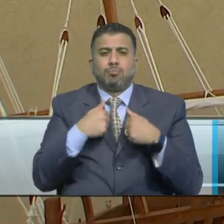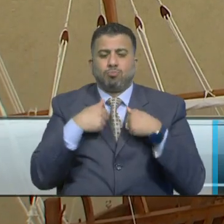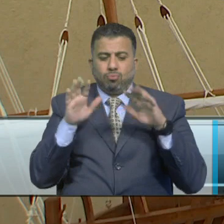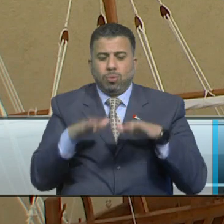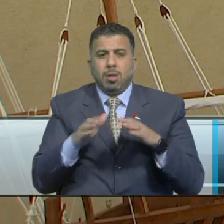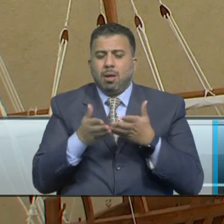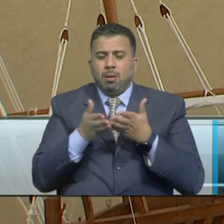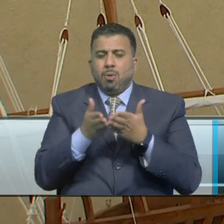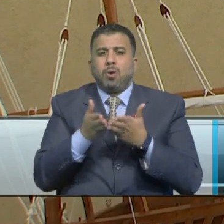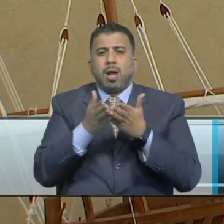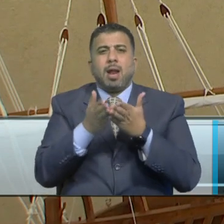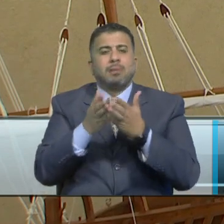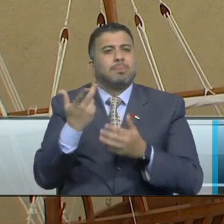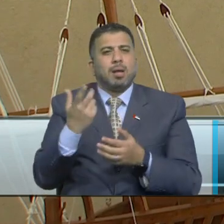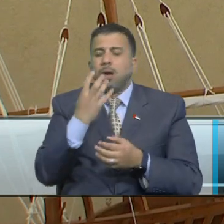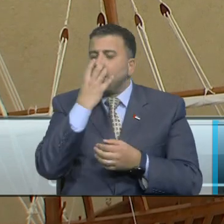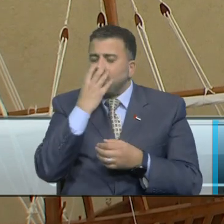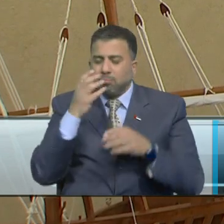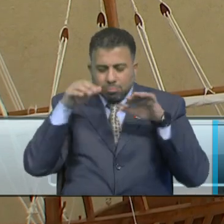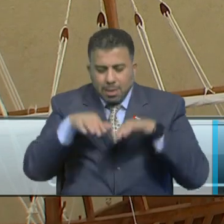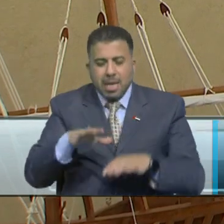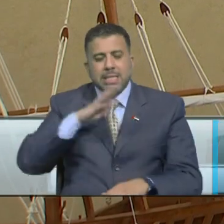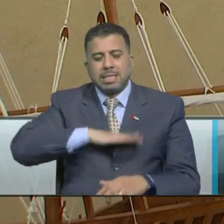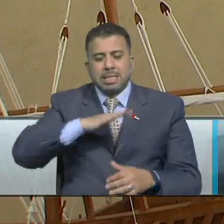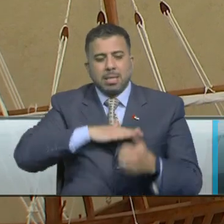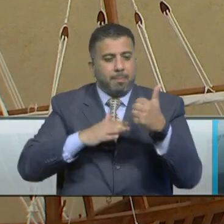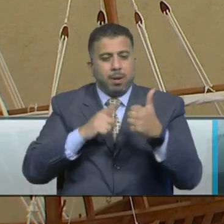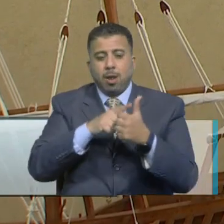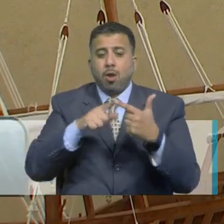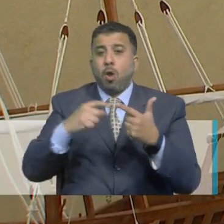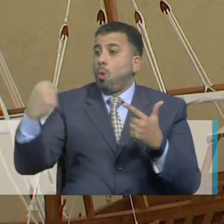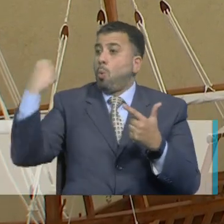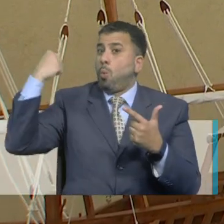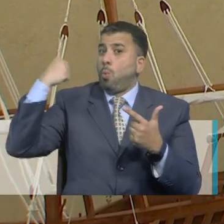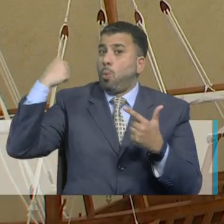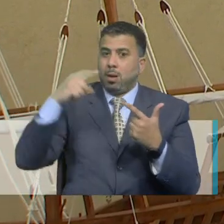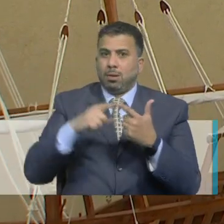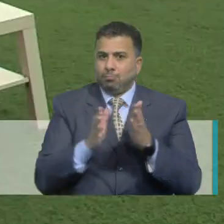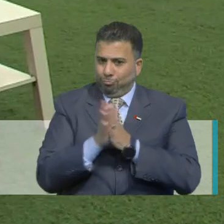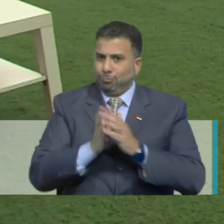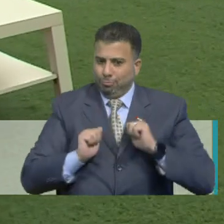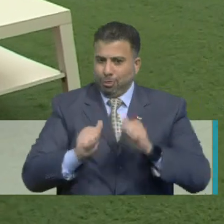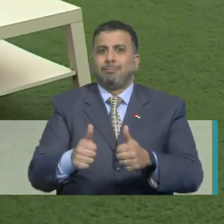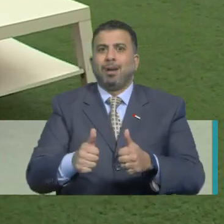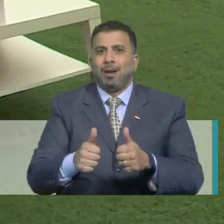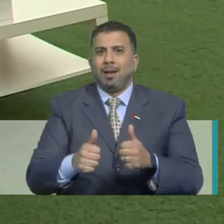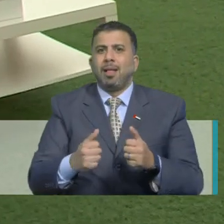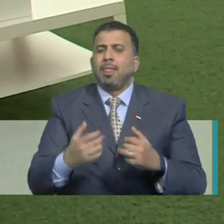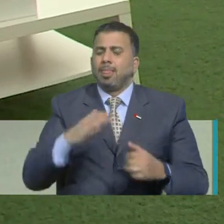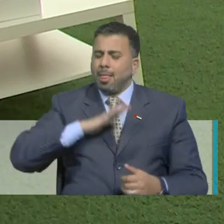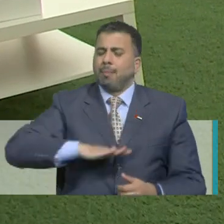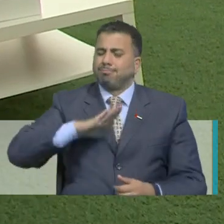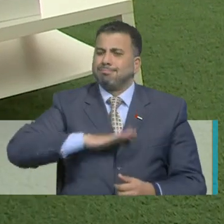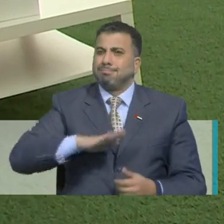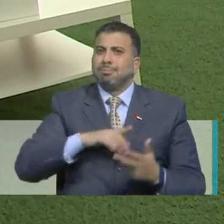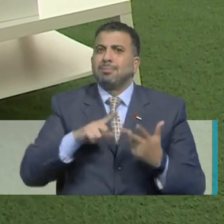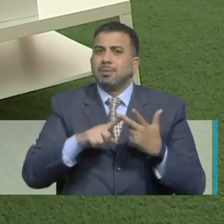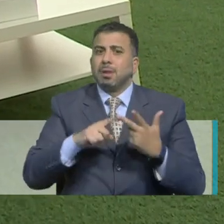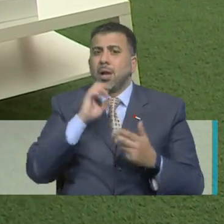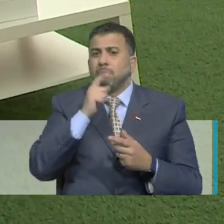في رحلة الغوص: الصبر، القوة، الشجاعة، تحمل.